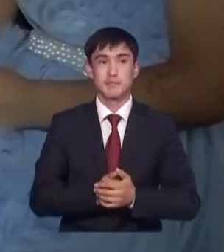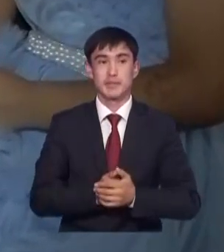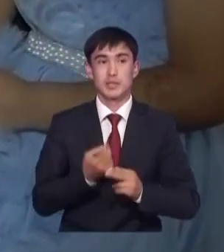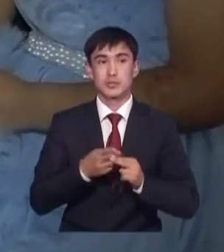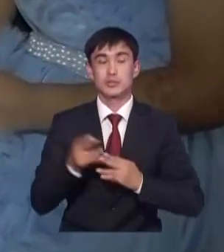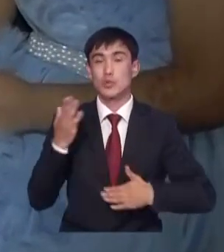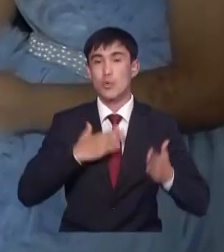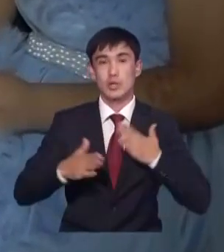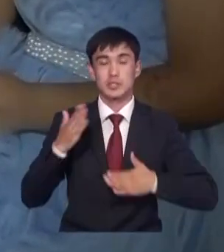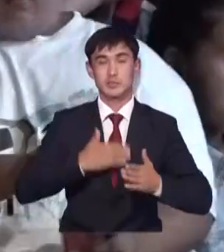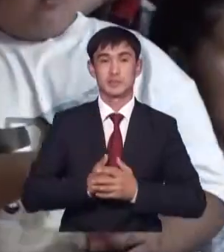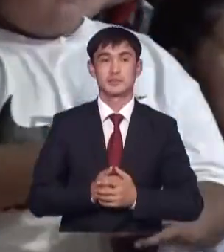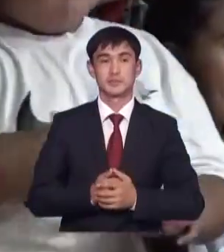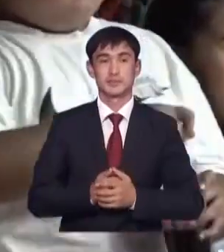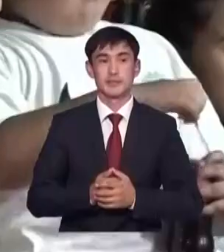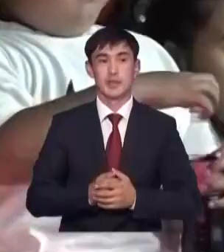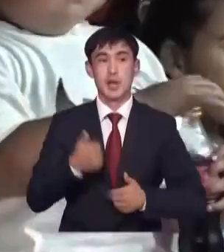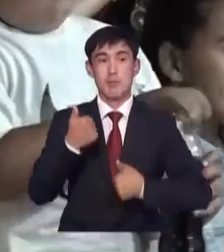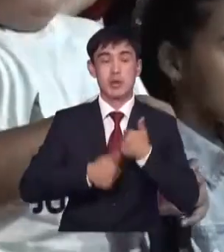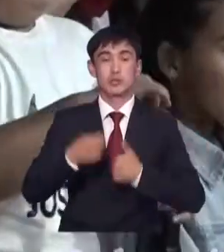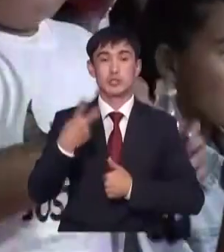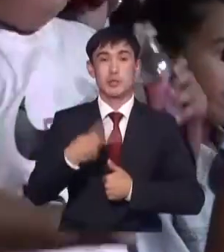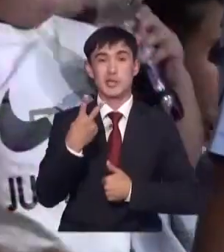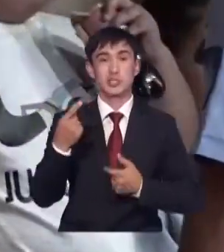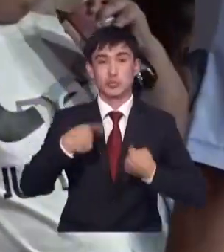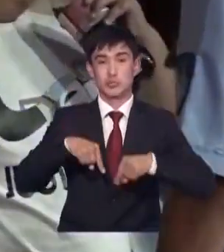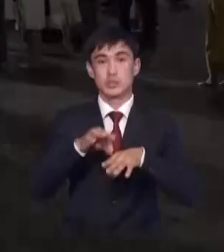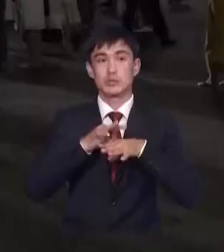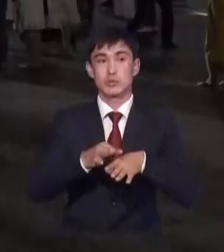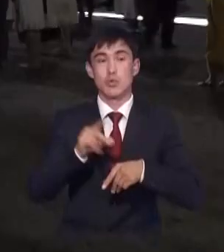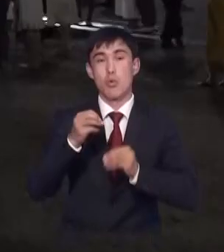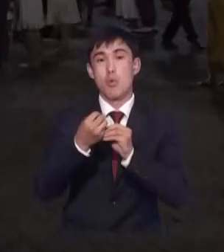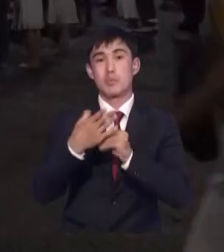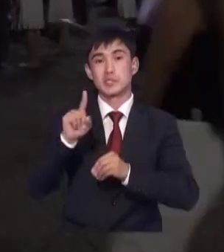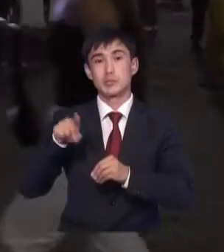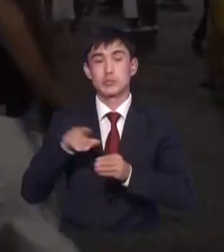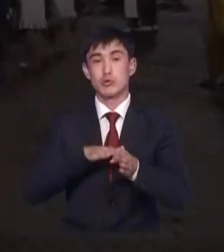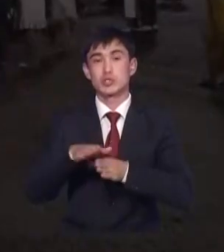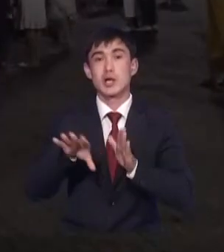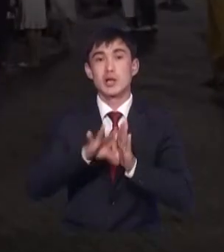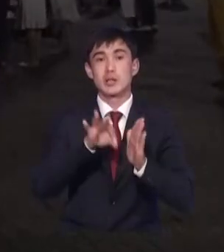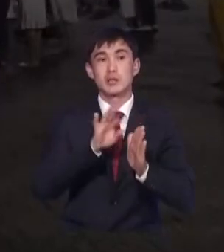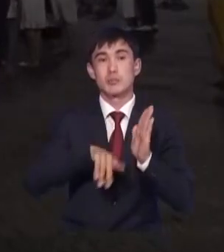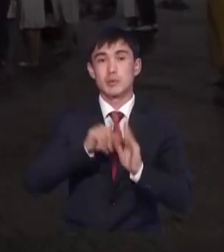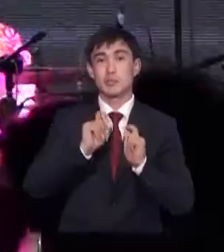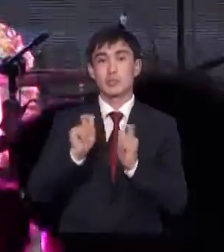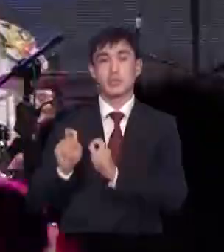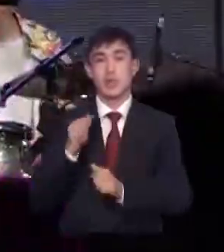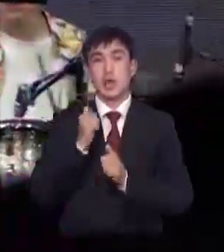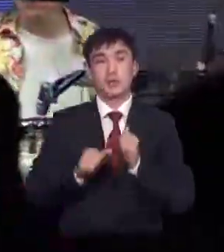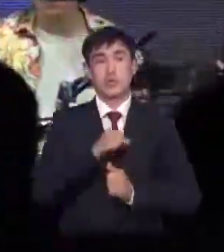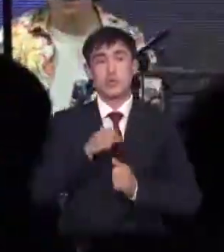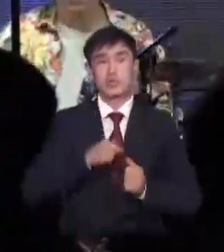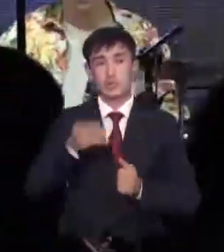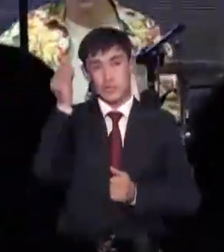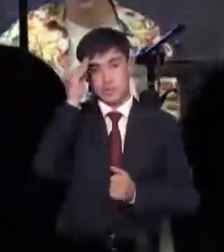үшін өте қуаныштымын. Байқау 22-ші рет ұйымдастырылды. 15 номинация бойынша лайықтылар марапатталды. Әр бірі өз